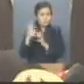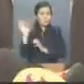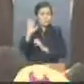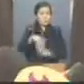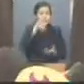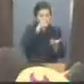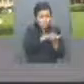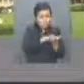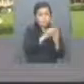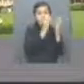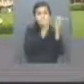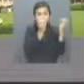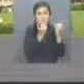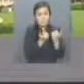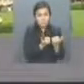บับนี้